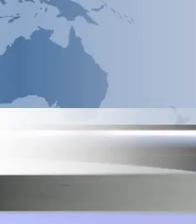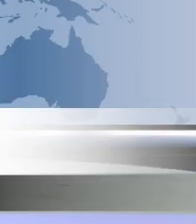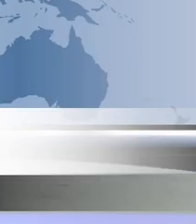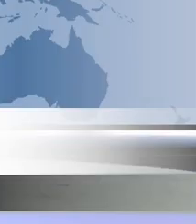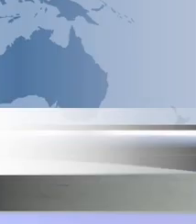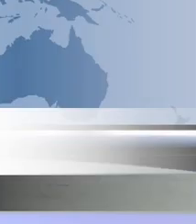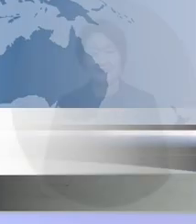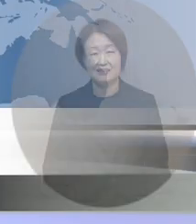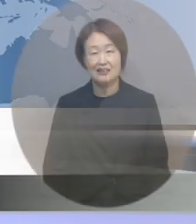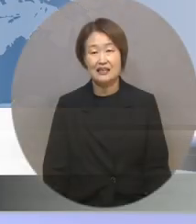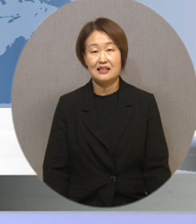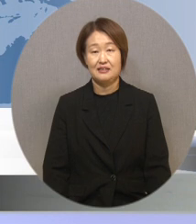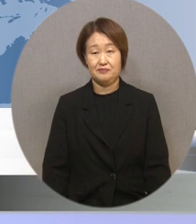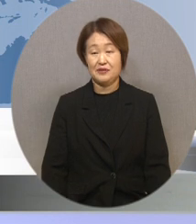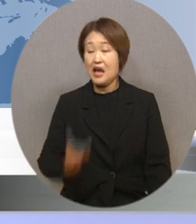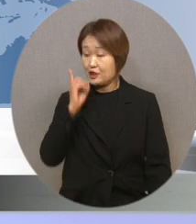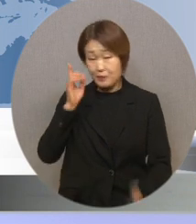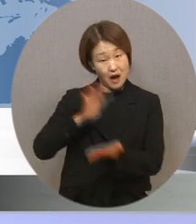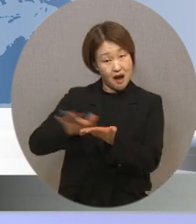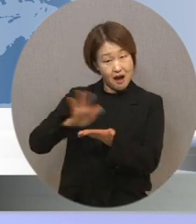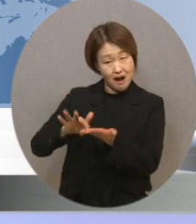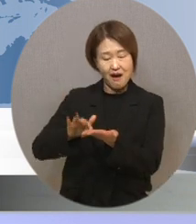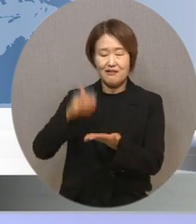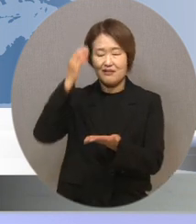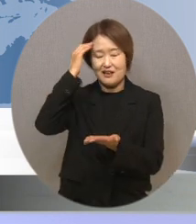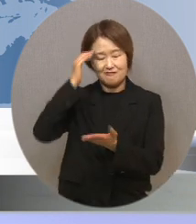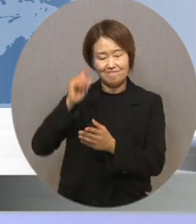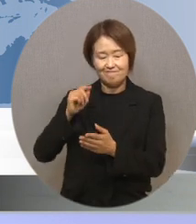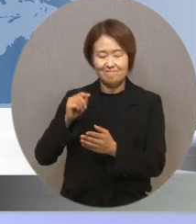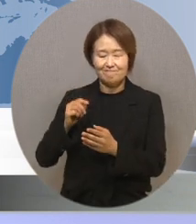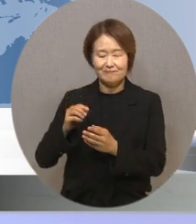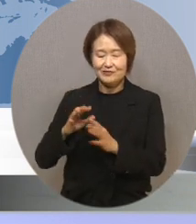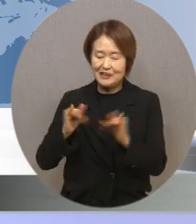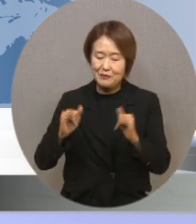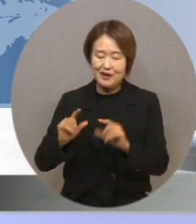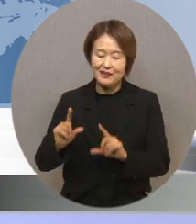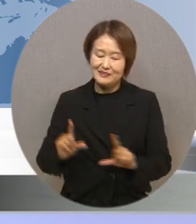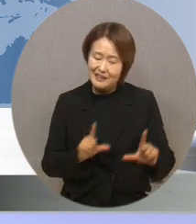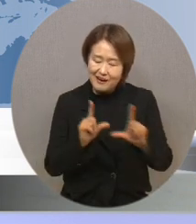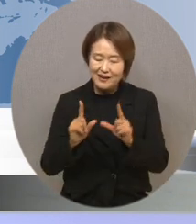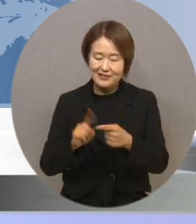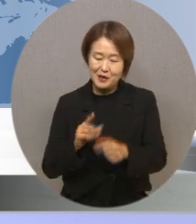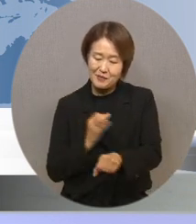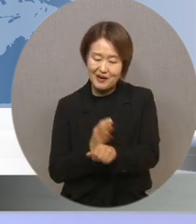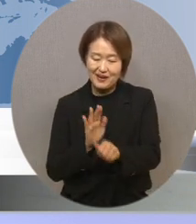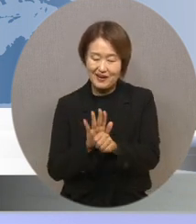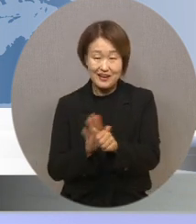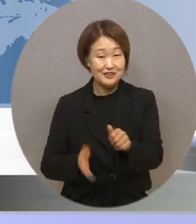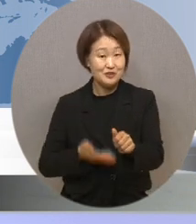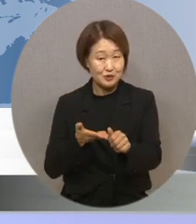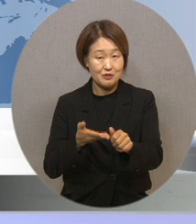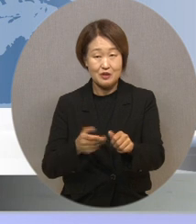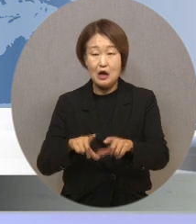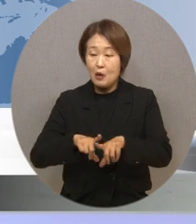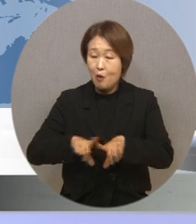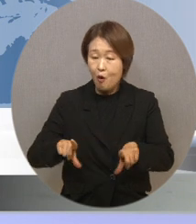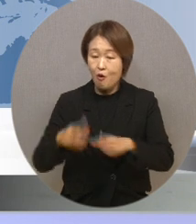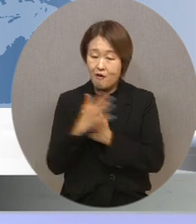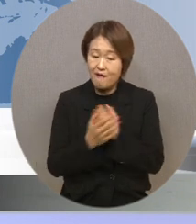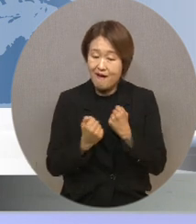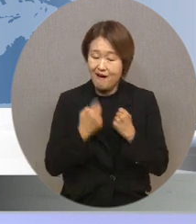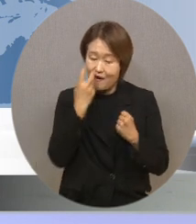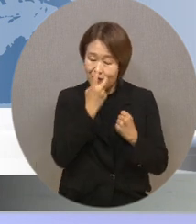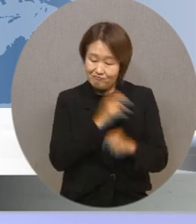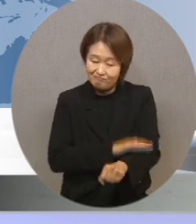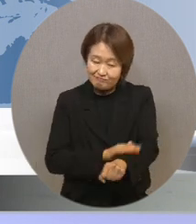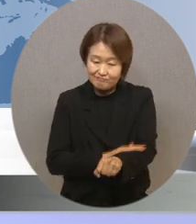스마트폰은 우리의 삶을 참 편리하게 해주는 기기입니다. 이 스마트폰으로 평소 건강관리도 할 수